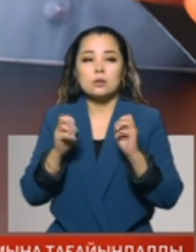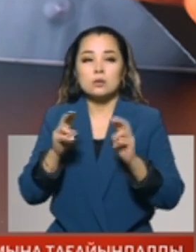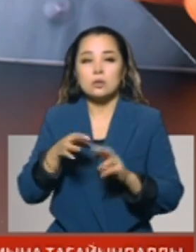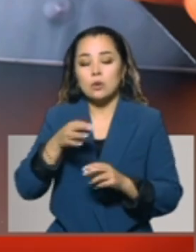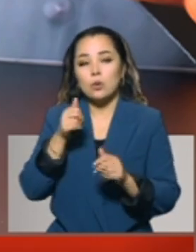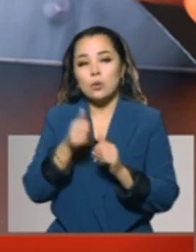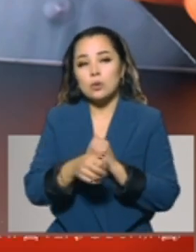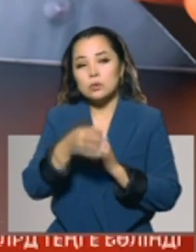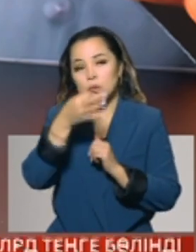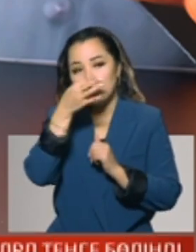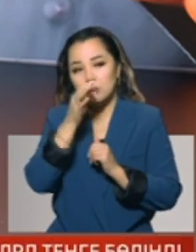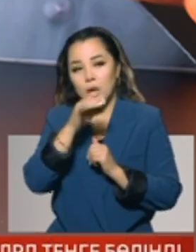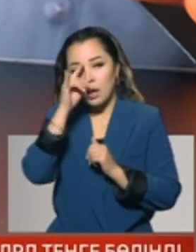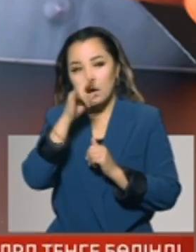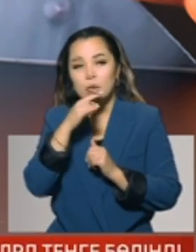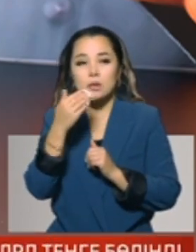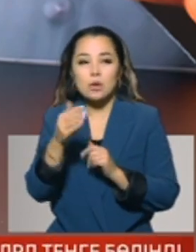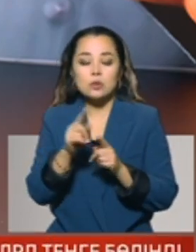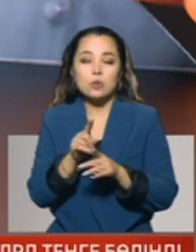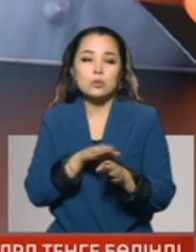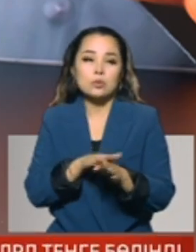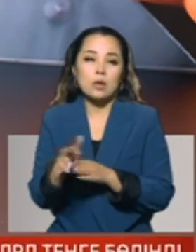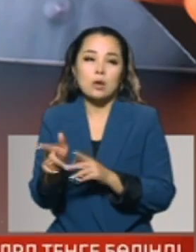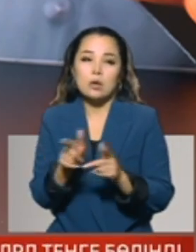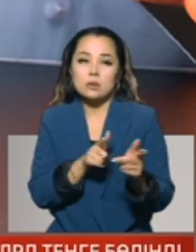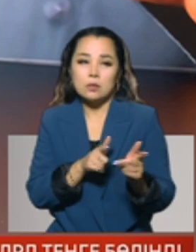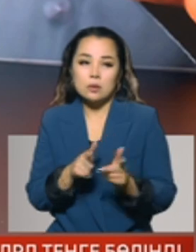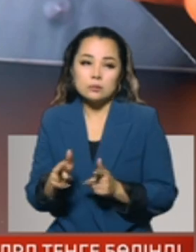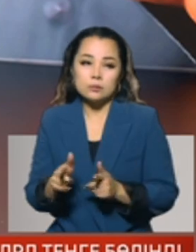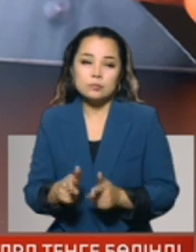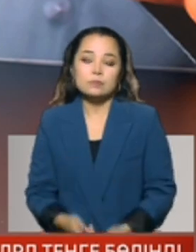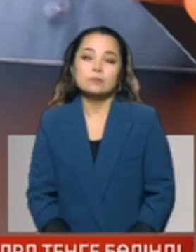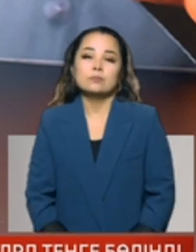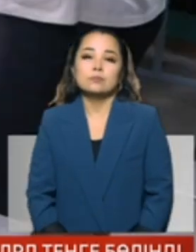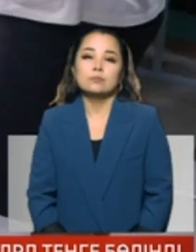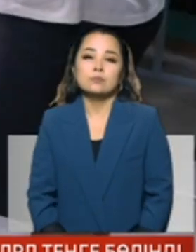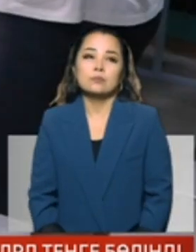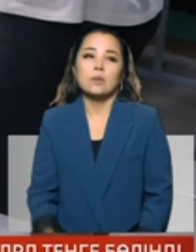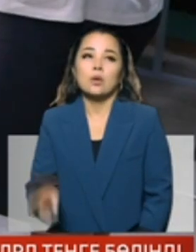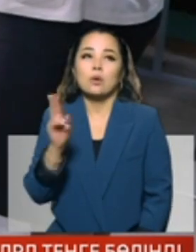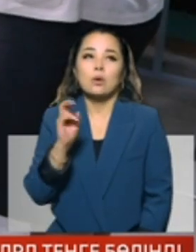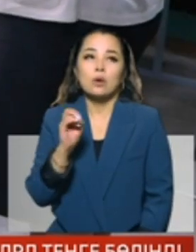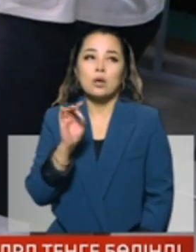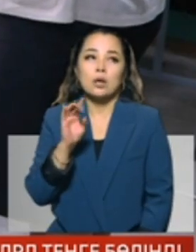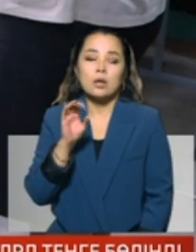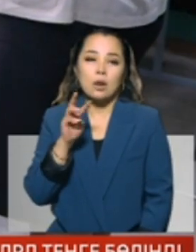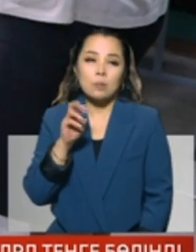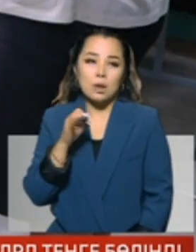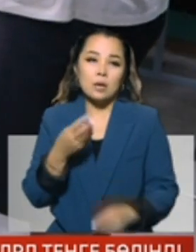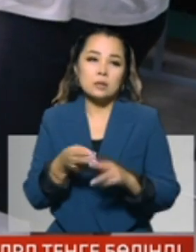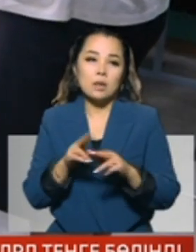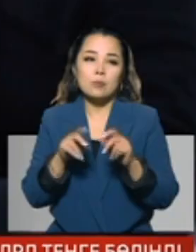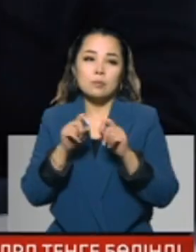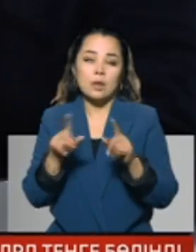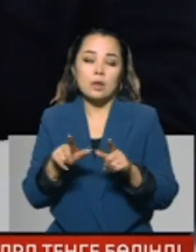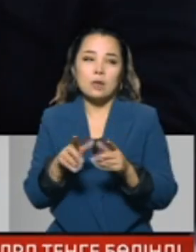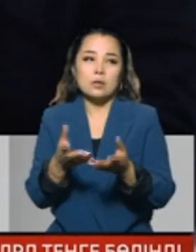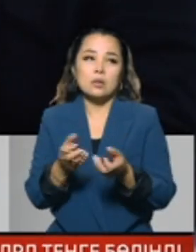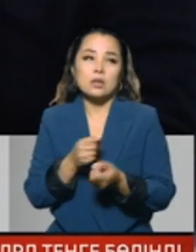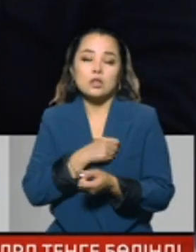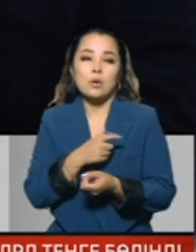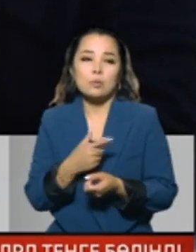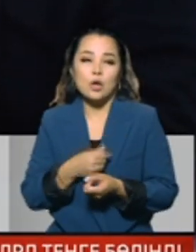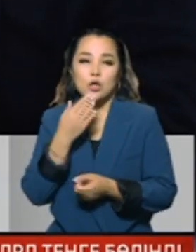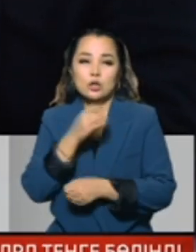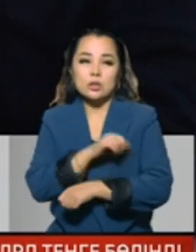озық тәжірибелер Қазақстанда да жүзеге аса бастады. Көркемай бір жыл бұрын мектеп бітерді. Қолына аттестатын алған сәттен